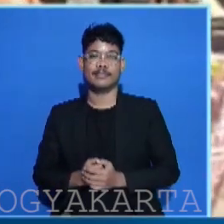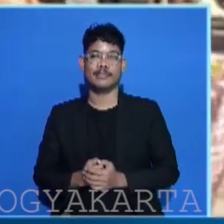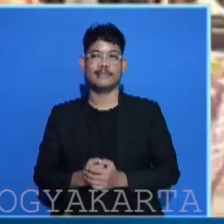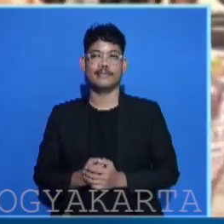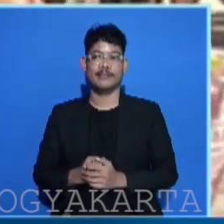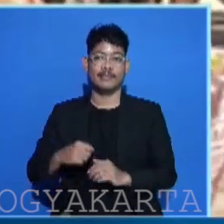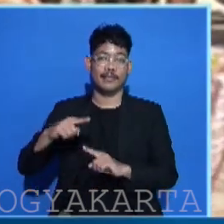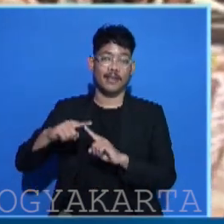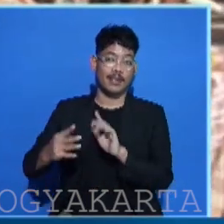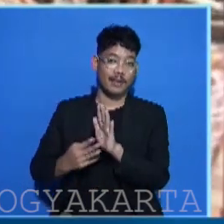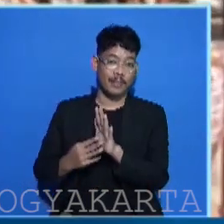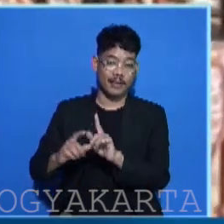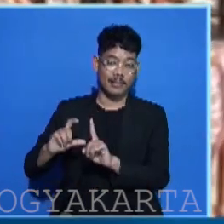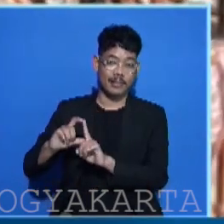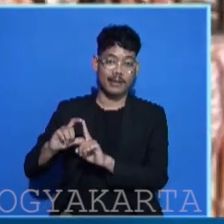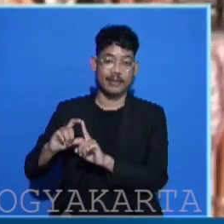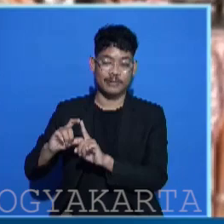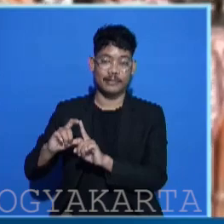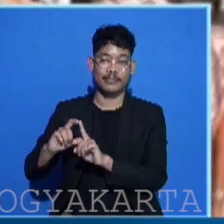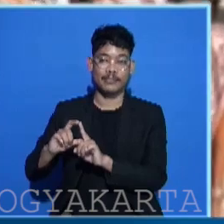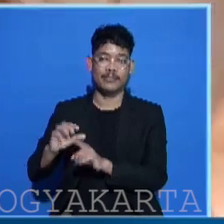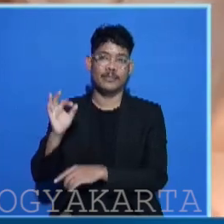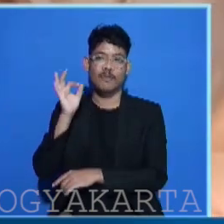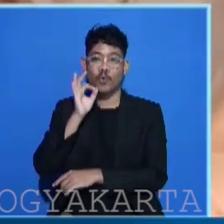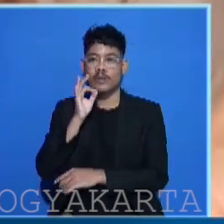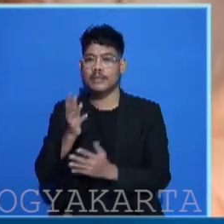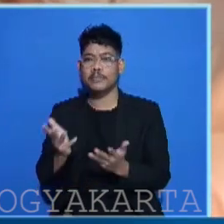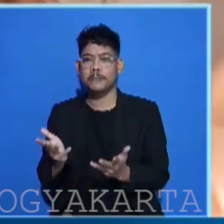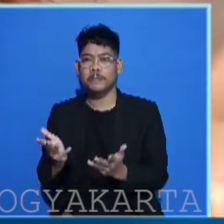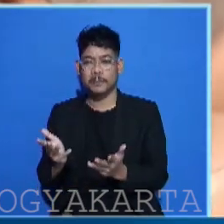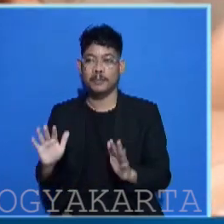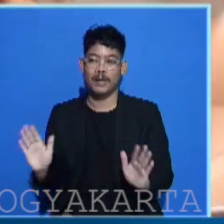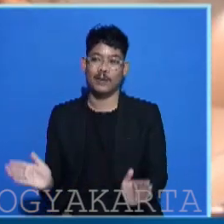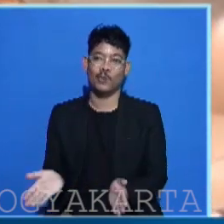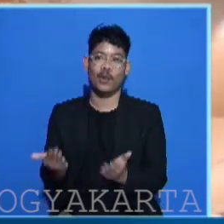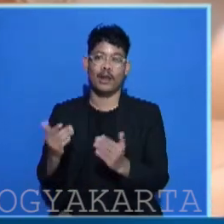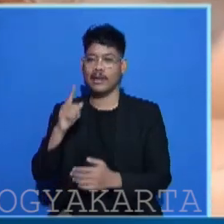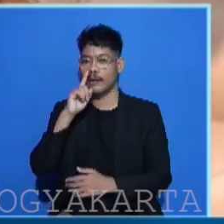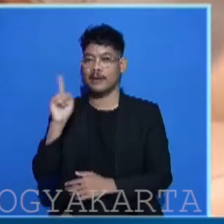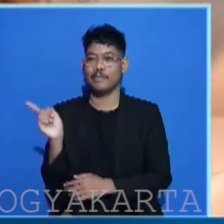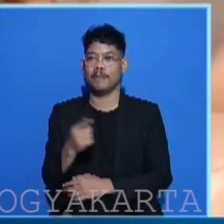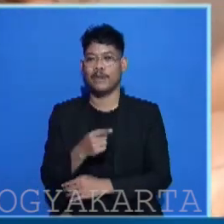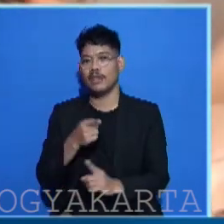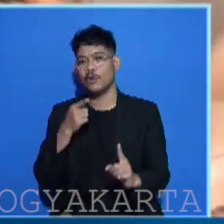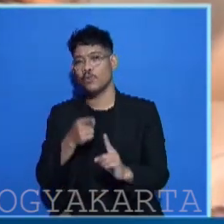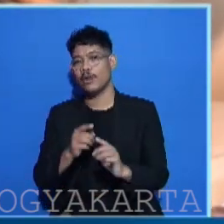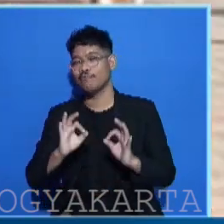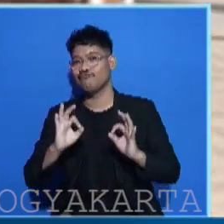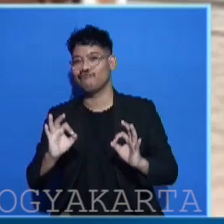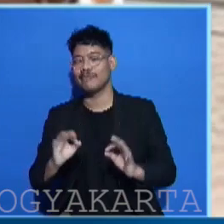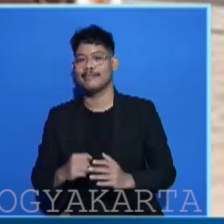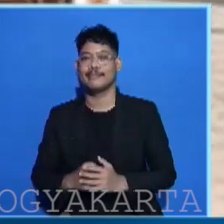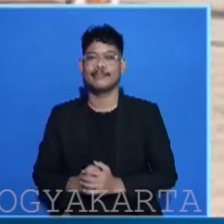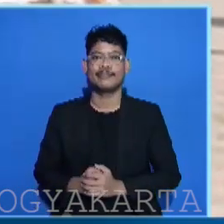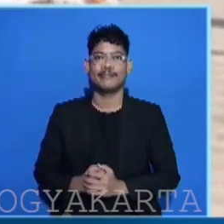TMMD memiliki fungsi tepat guna dalam membantu mempercepat pelaksanaan pembangunan di daerah dan pemberdayaan masyarakat.